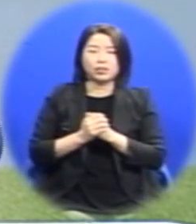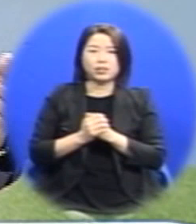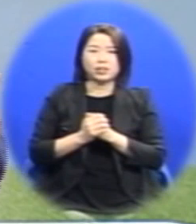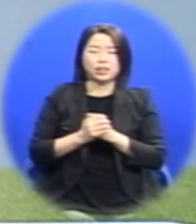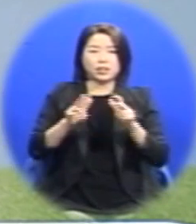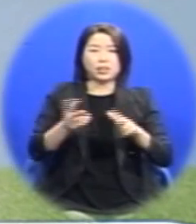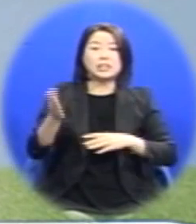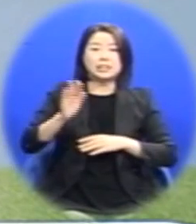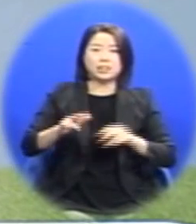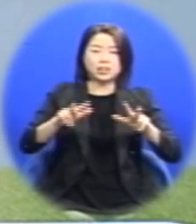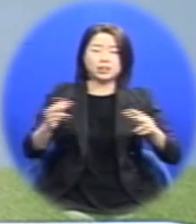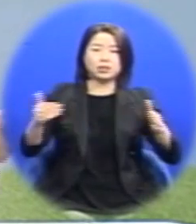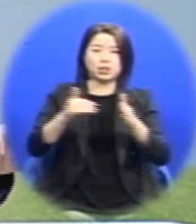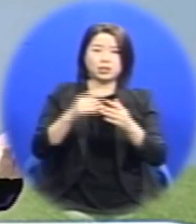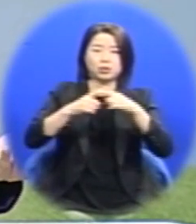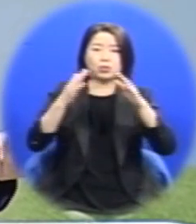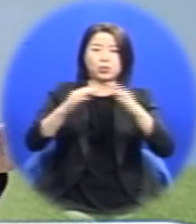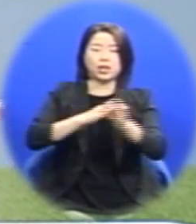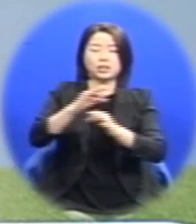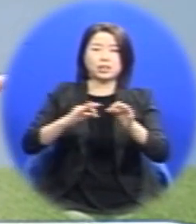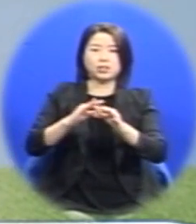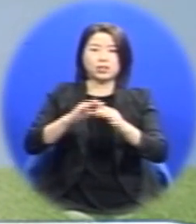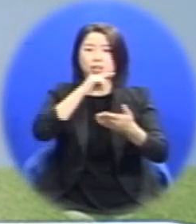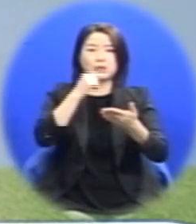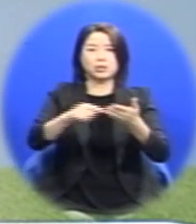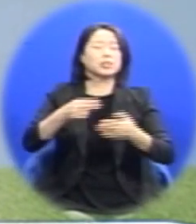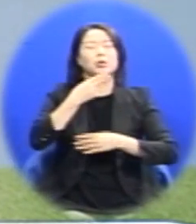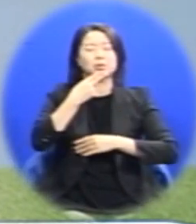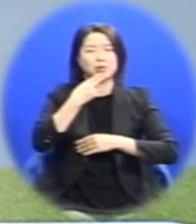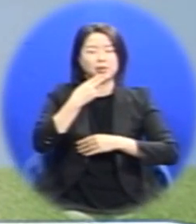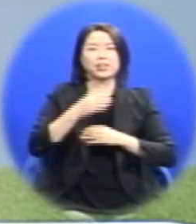생각해요. 지금까지 교회 재정 적자가 아직 없어요.